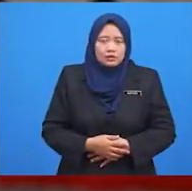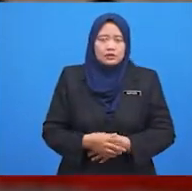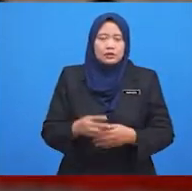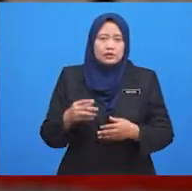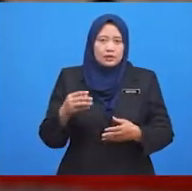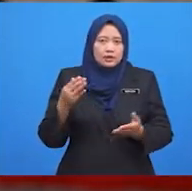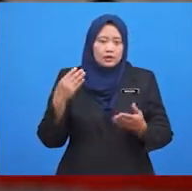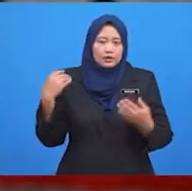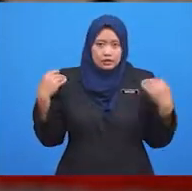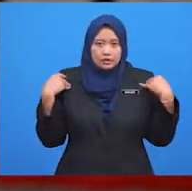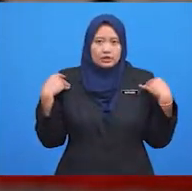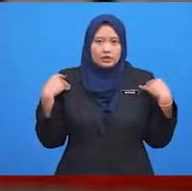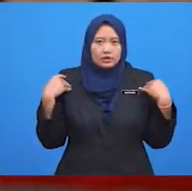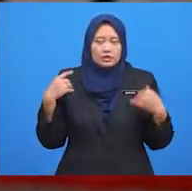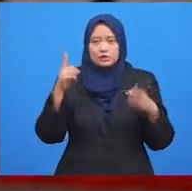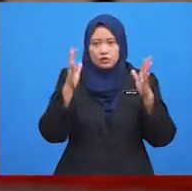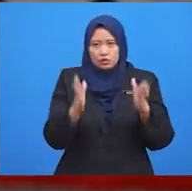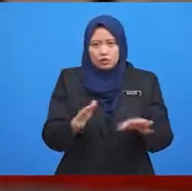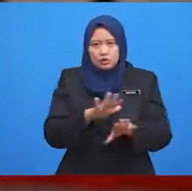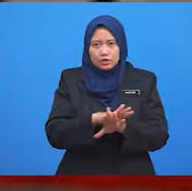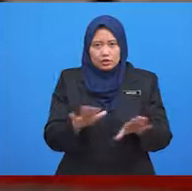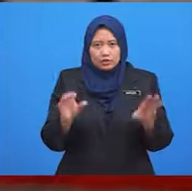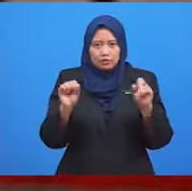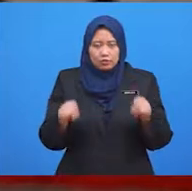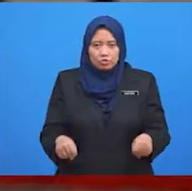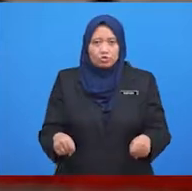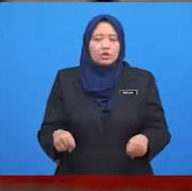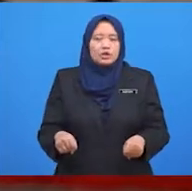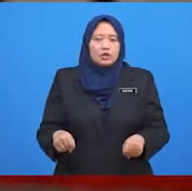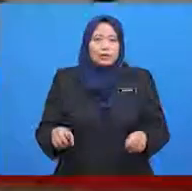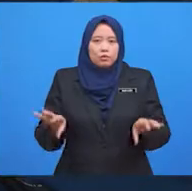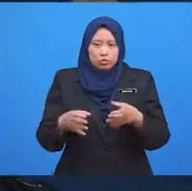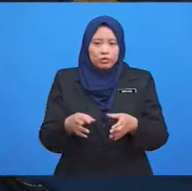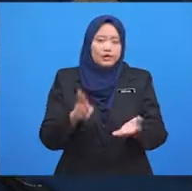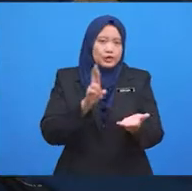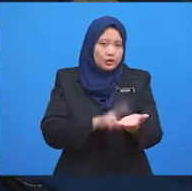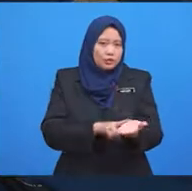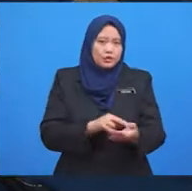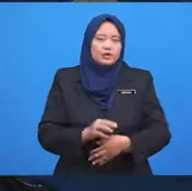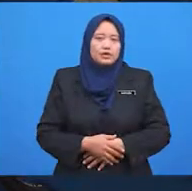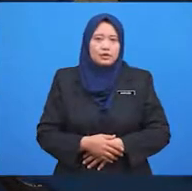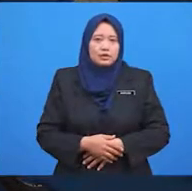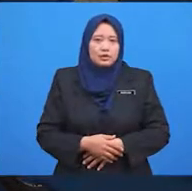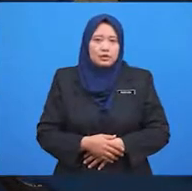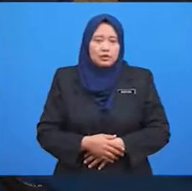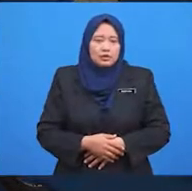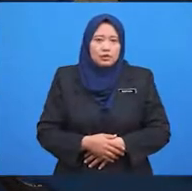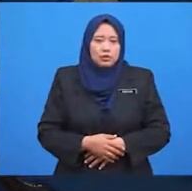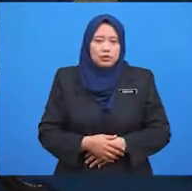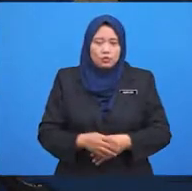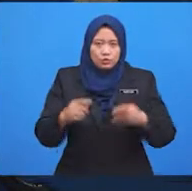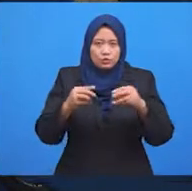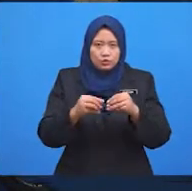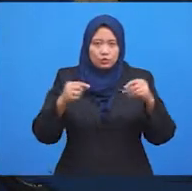keadaan yang di mana seorang tidak dibenarkan untuk melakukan rawatan. Antara kontraindikasi bagi